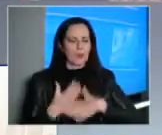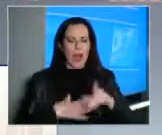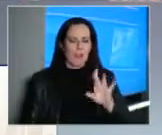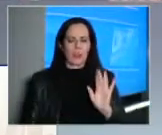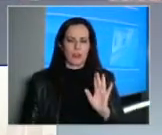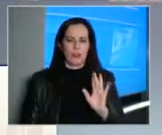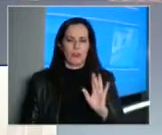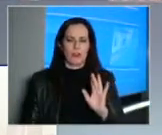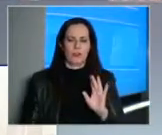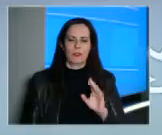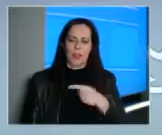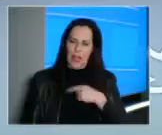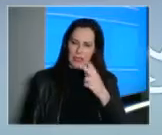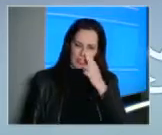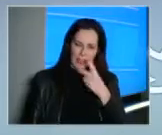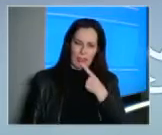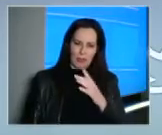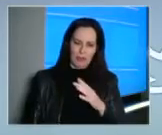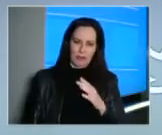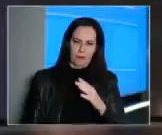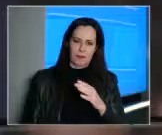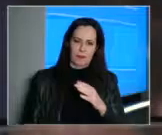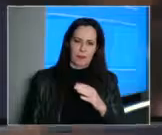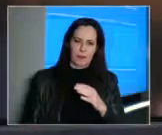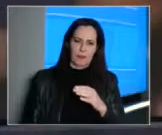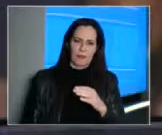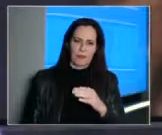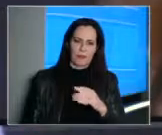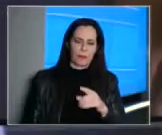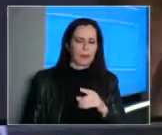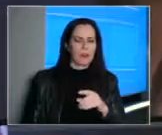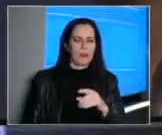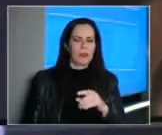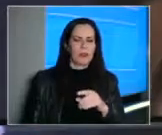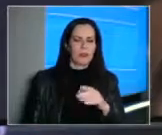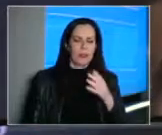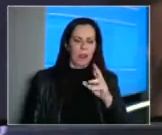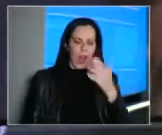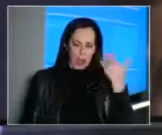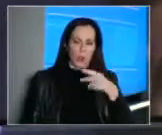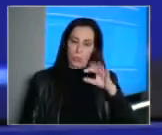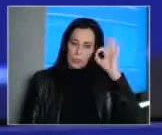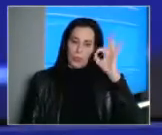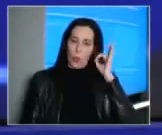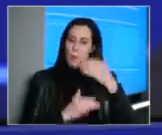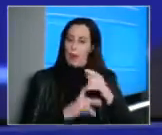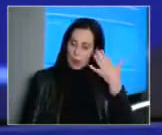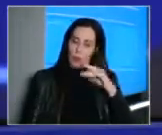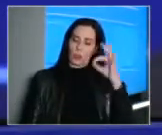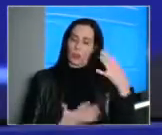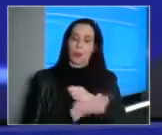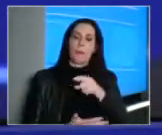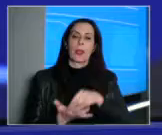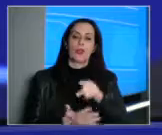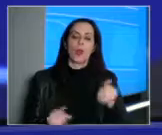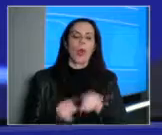לאיש ולרעיונותיו. אני אנסה לנצרל ואני אגיד ש... במובן מסוים היה לו יותר סיכוי מהילרי, מכיוון שהוא